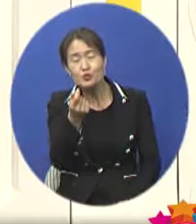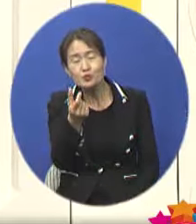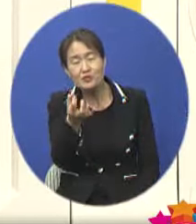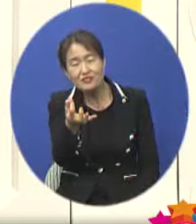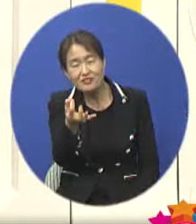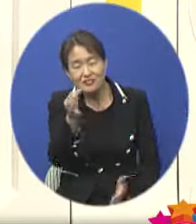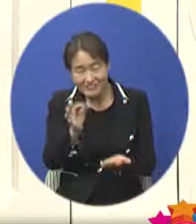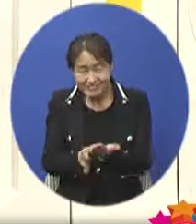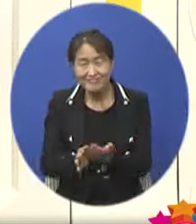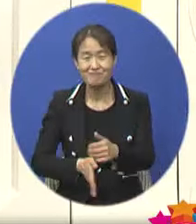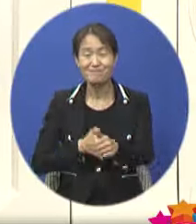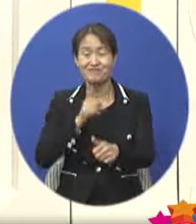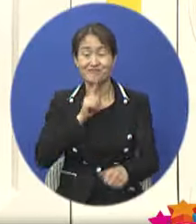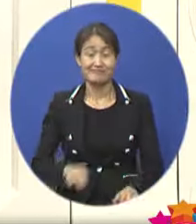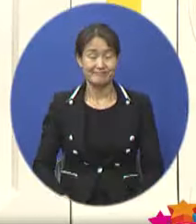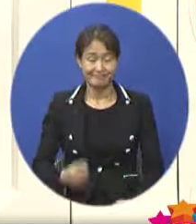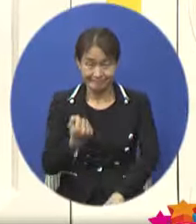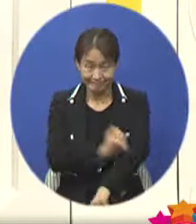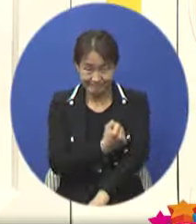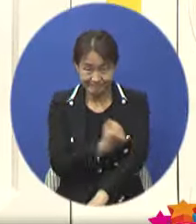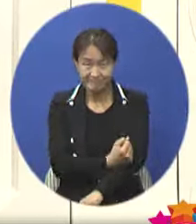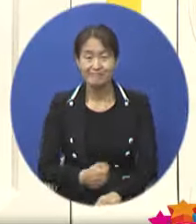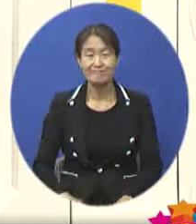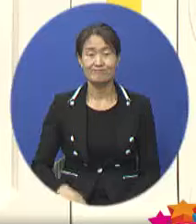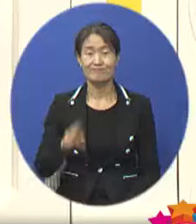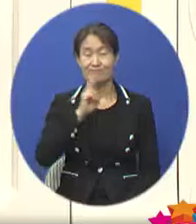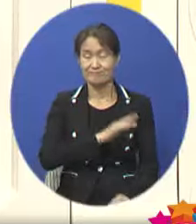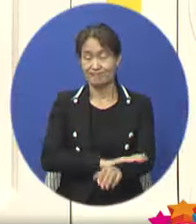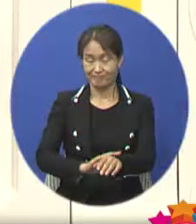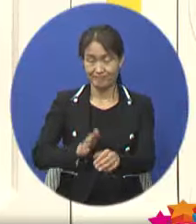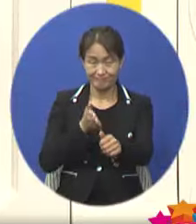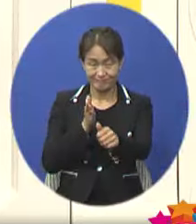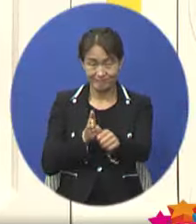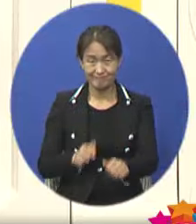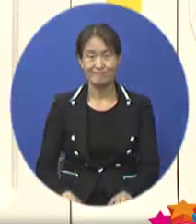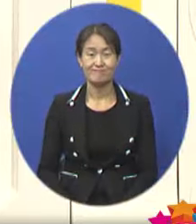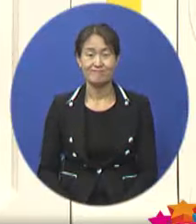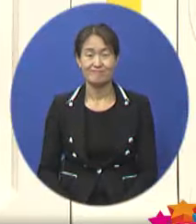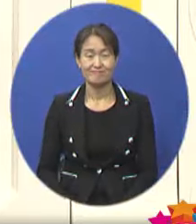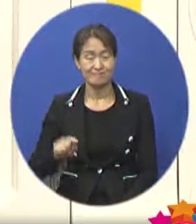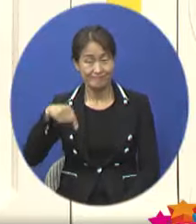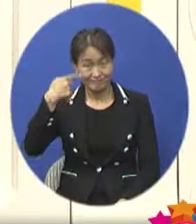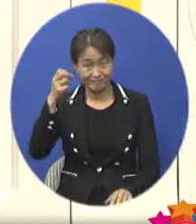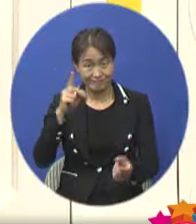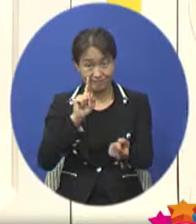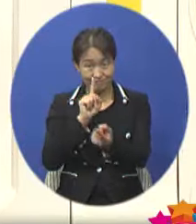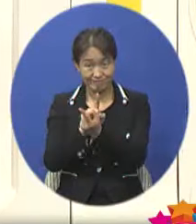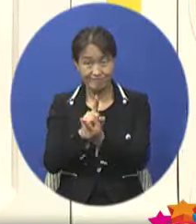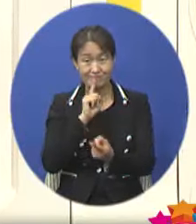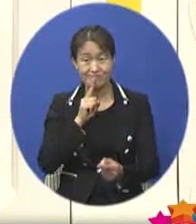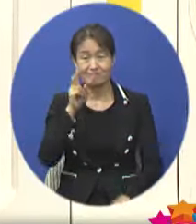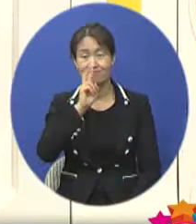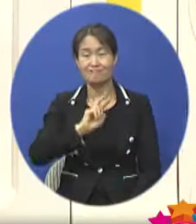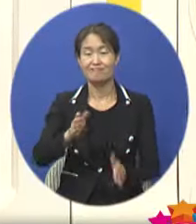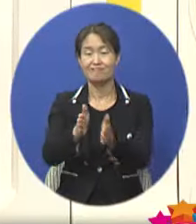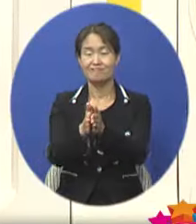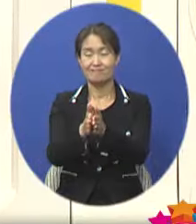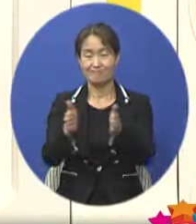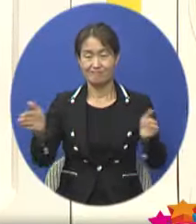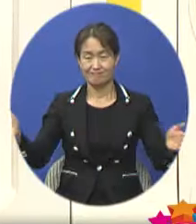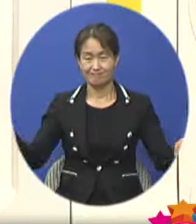받으시고요. 네. 네, 수고하세요. 자, 예, 노래 네. 잘 들어보겠습니다. 예, 자, 다음 뵙겠습니다. 예, 감사합니다. 음악 드리겠습니다. 네.